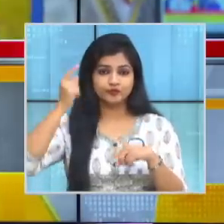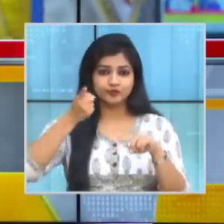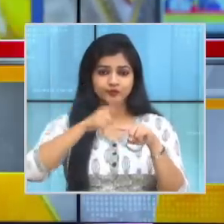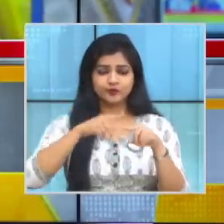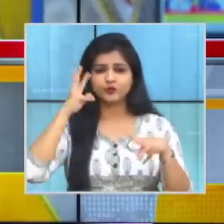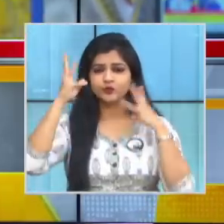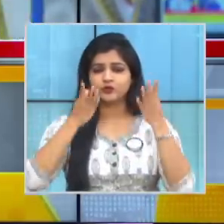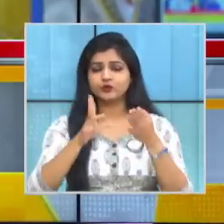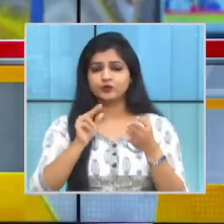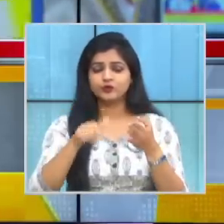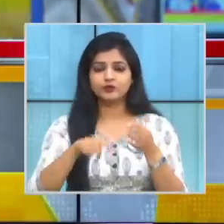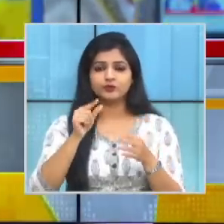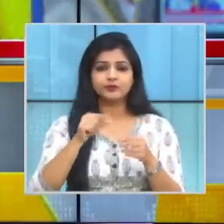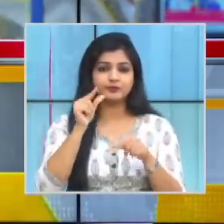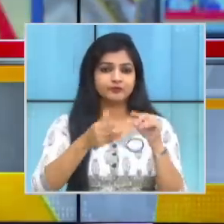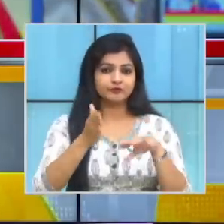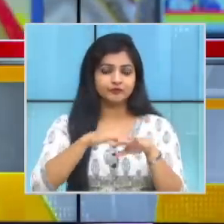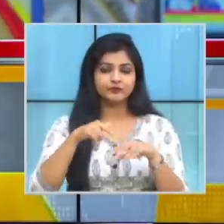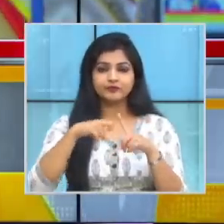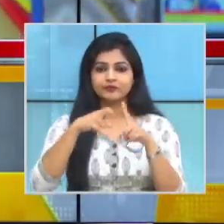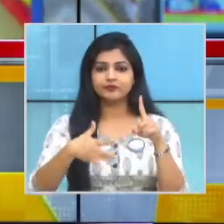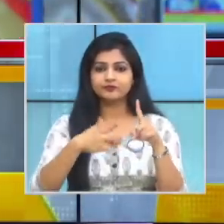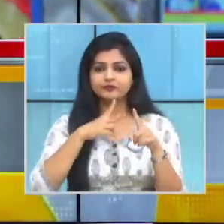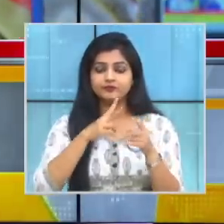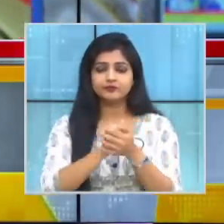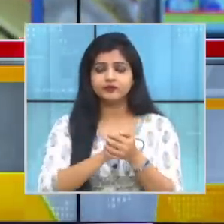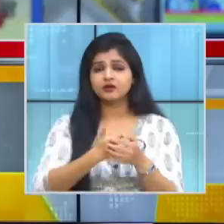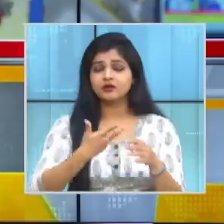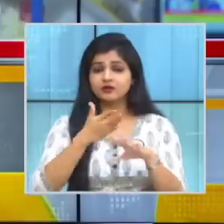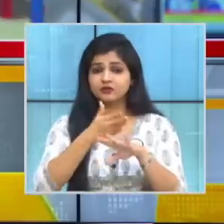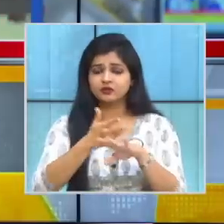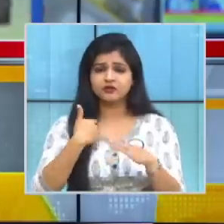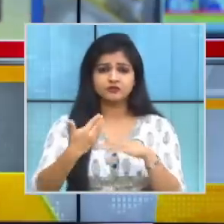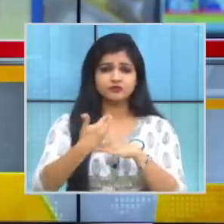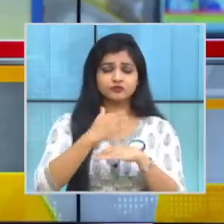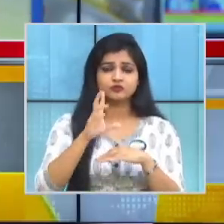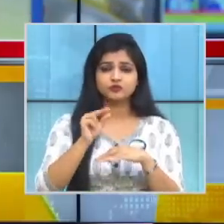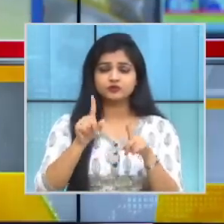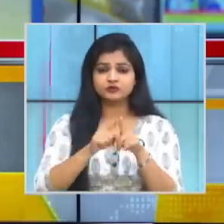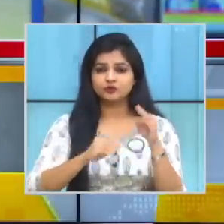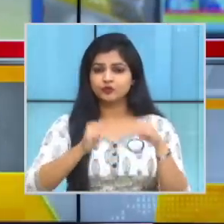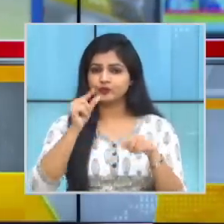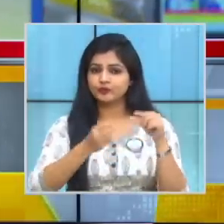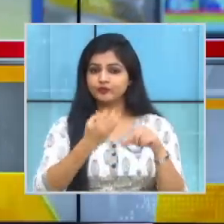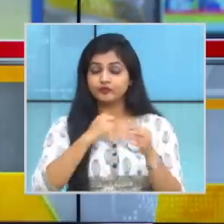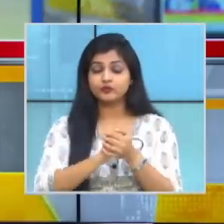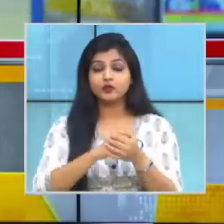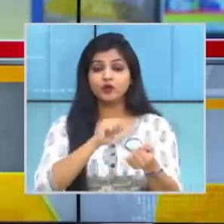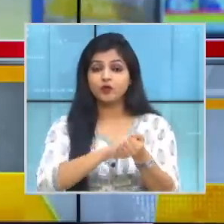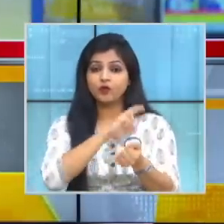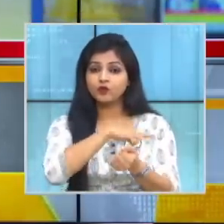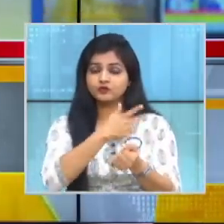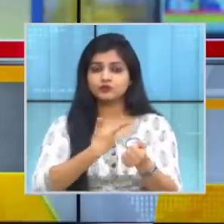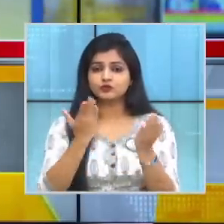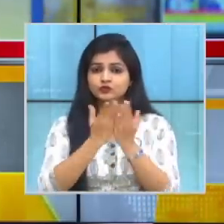സ്ഥിരതാമസക്കാരായ മലയാളികൾ. കലാപം നേരിട്ട് ബാധിച്ചില്ല എന്നാണ് ഭൂരിഭാഗം പേരും പറയുന്നത്. ആശുപത്രികളിലും സ്കൂളുകളിലും പോലീസ് സുരക്ഷ ശക്തമാണെന്നും ബ്രിട്ടീഷ്